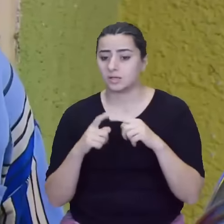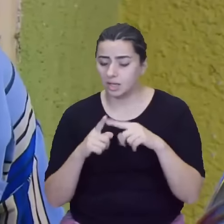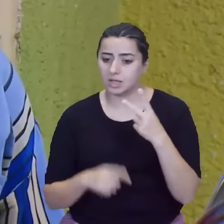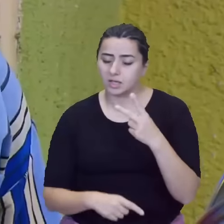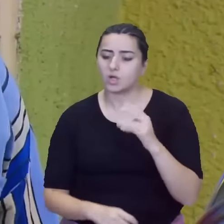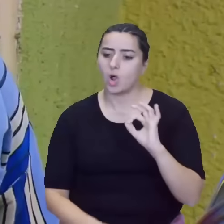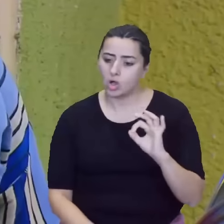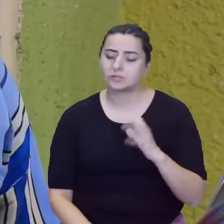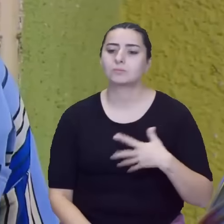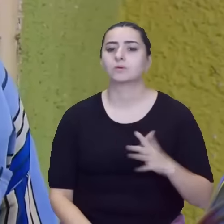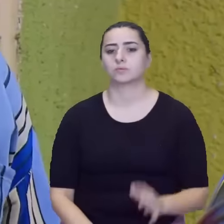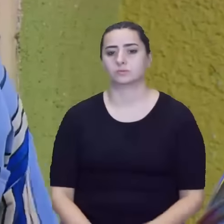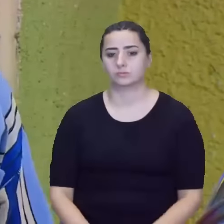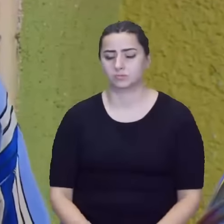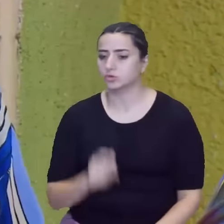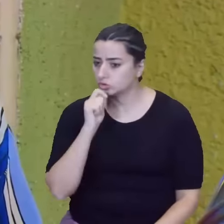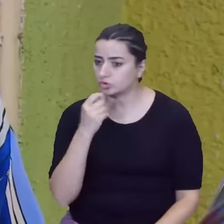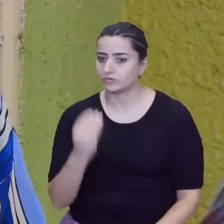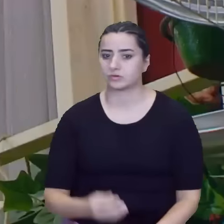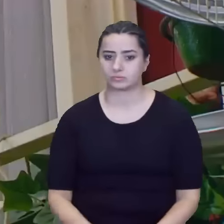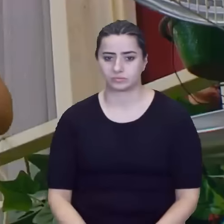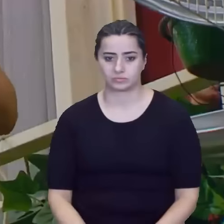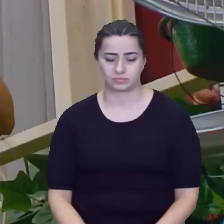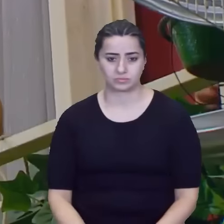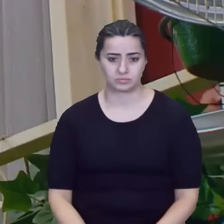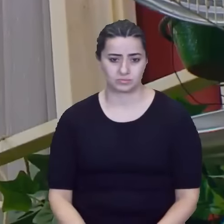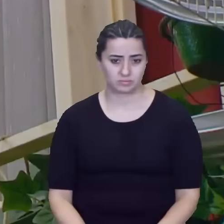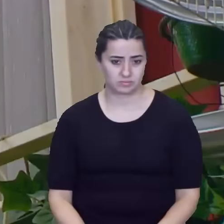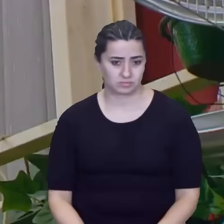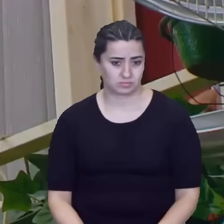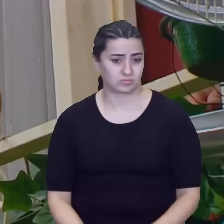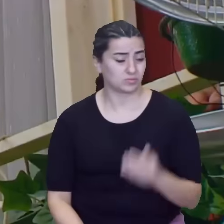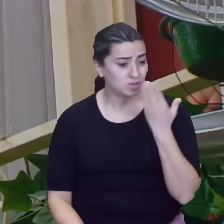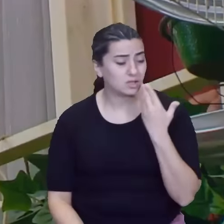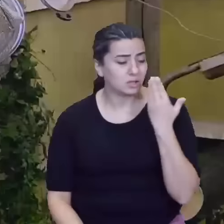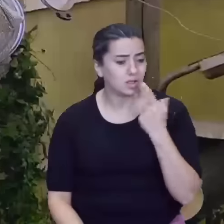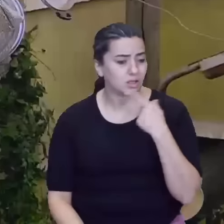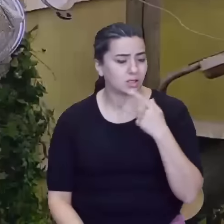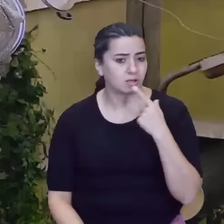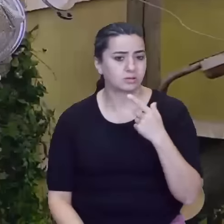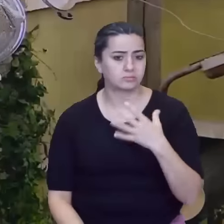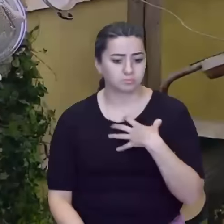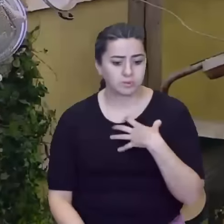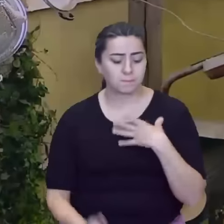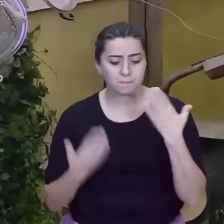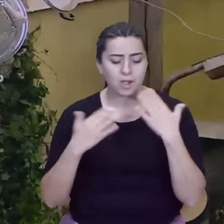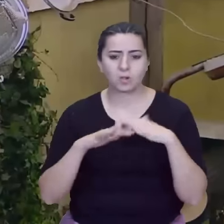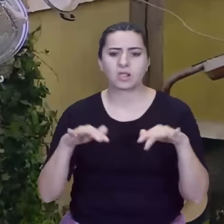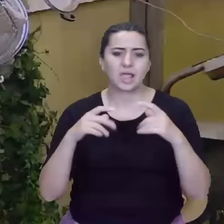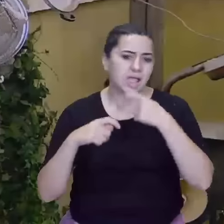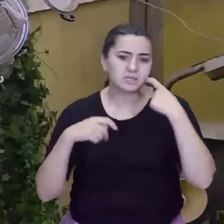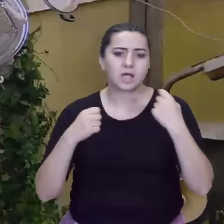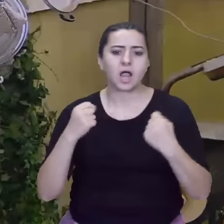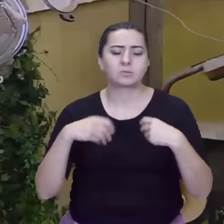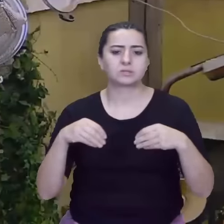de çektireceğim, seyredeceğiz hayatım. Söz veriyorum. Ay çekecek, seyredeceğiz diye diye benim balkonumu eskici